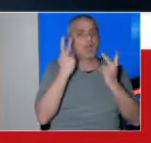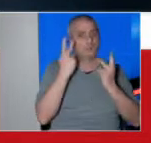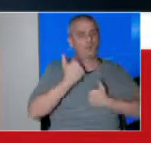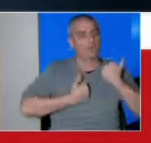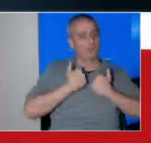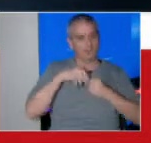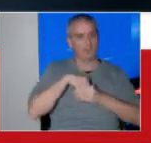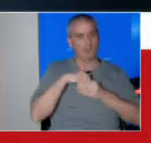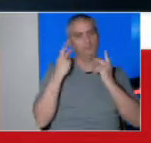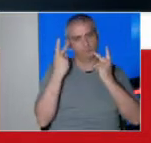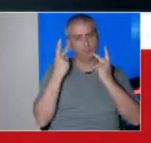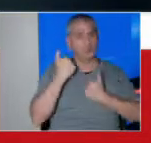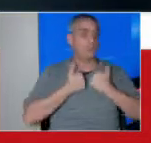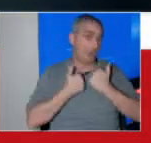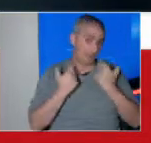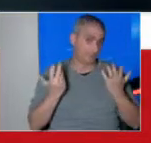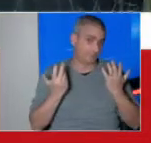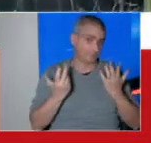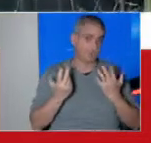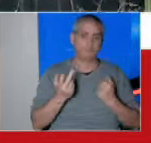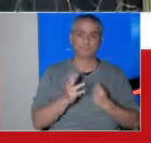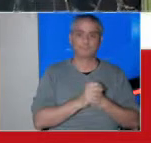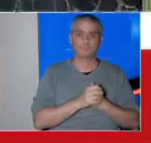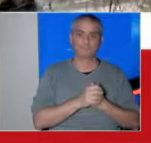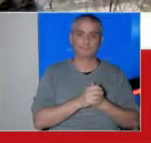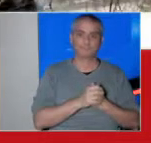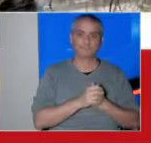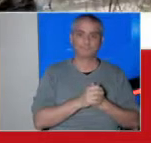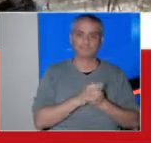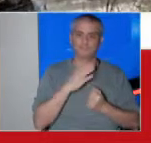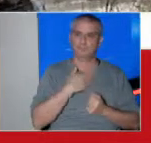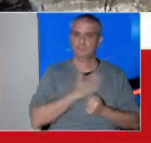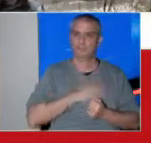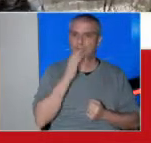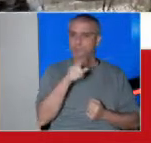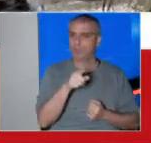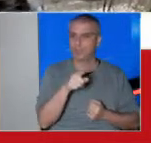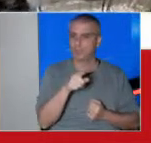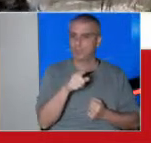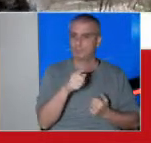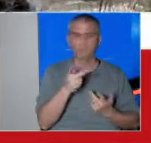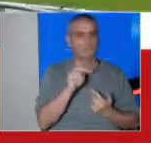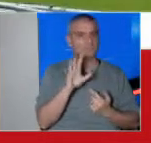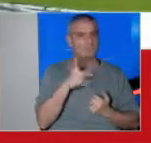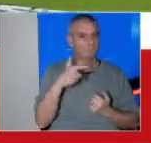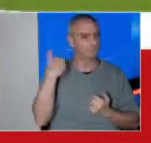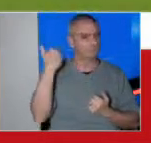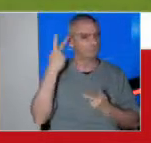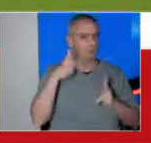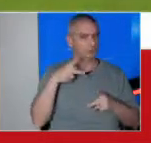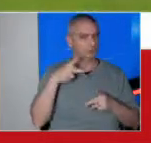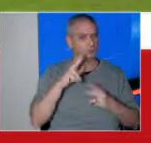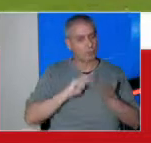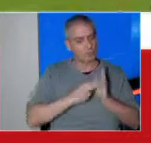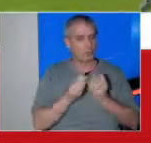לליגה, היא חלק משמעותי מהליגה, אני אחזור אלינו עוד רגע. נדב, אני רוצה לשאול אותך, נדב, בעניין הזה, האם יש פלן